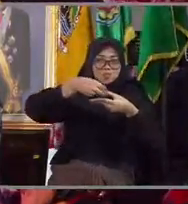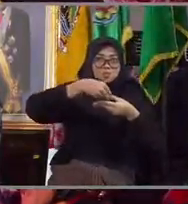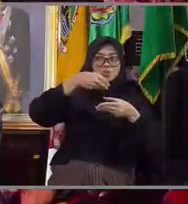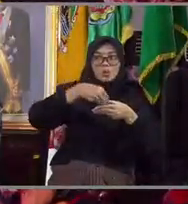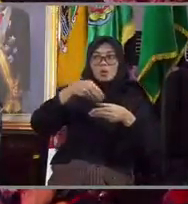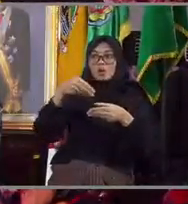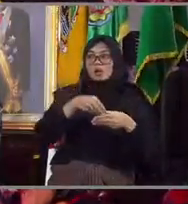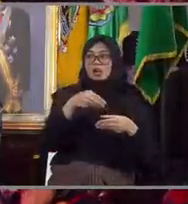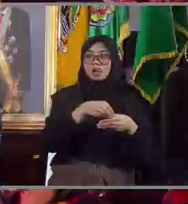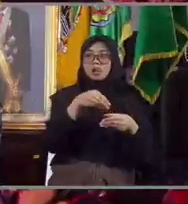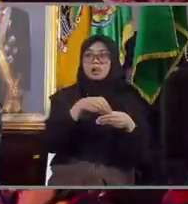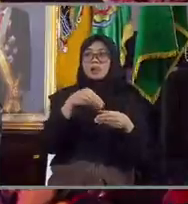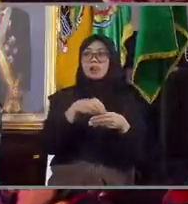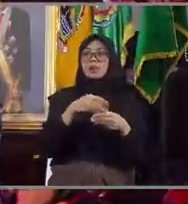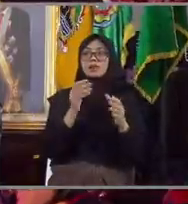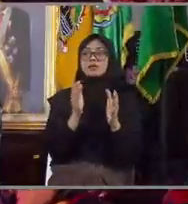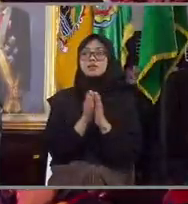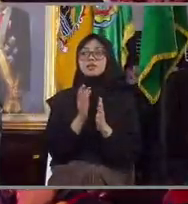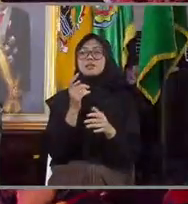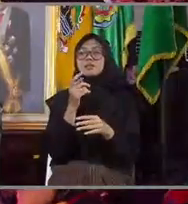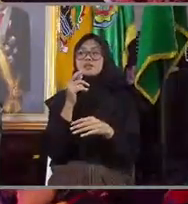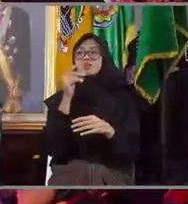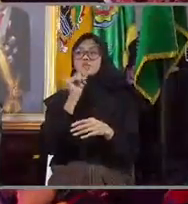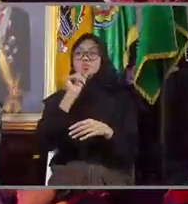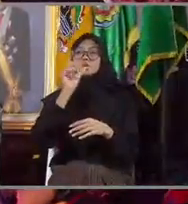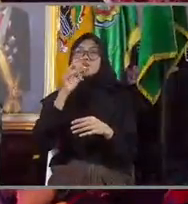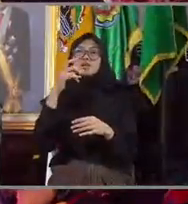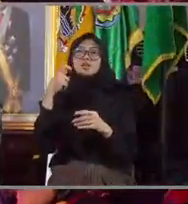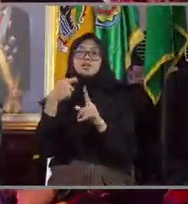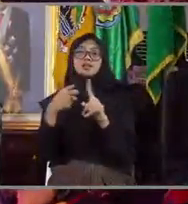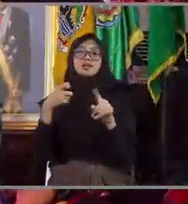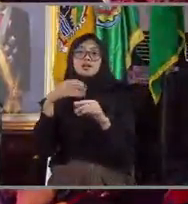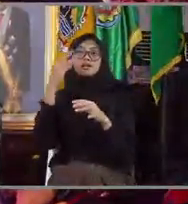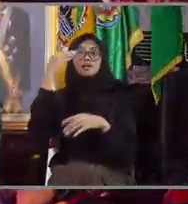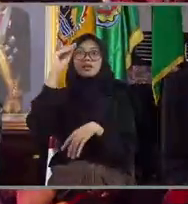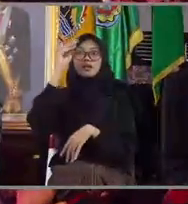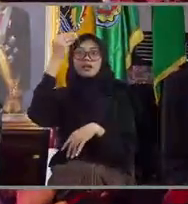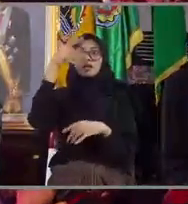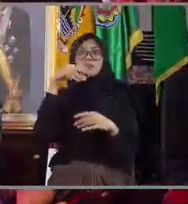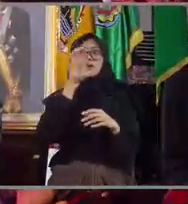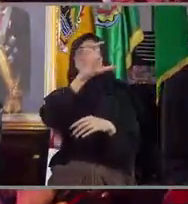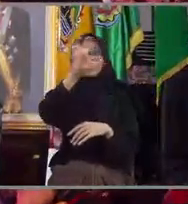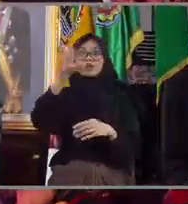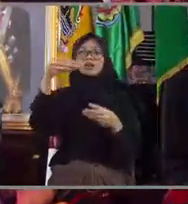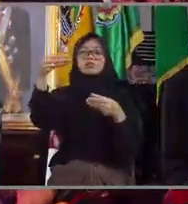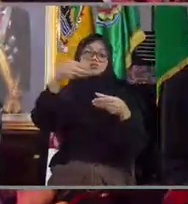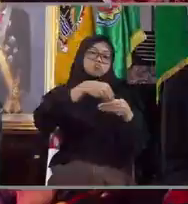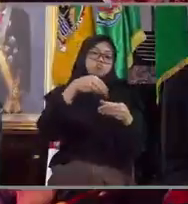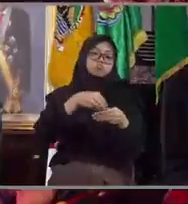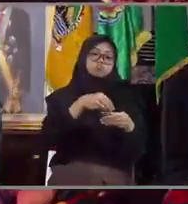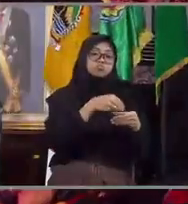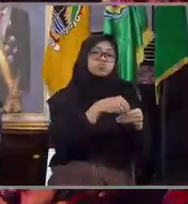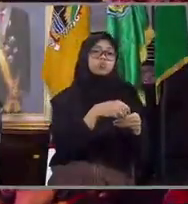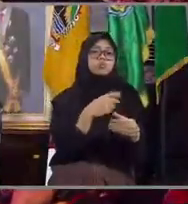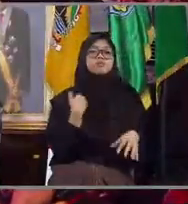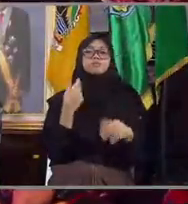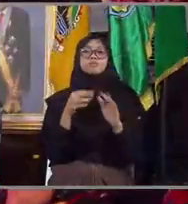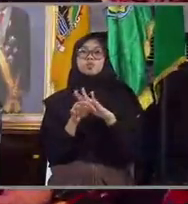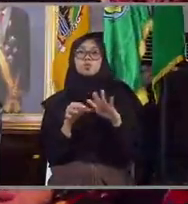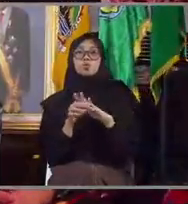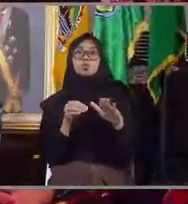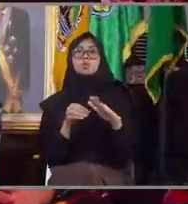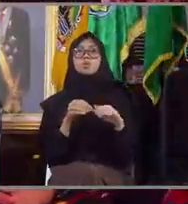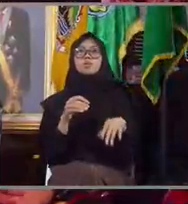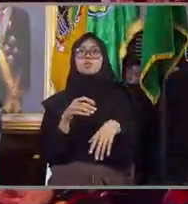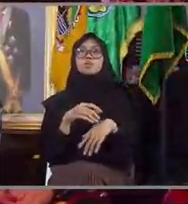terutama juga diusulkan para kepala daerah Walikota maupun Bupati dan juga oleh masyarakat sekira itu yang bisa kami sampaikan